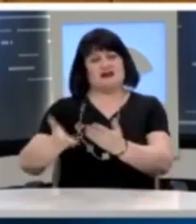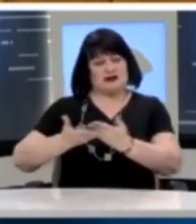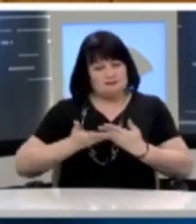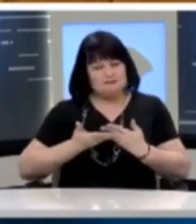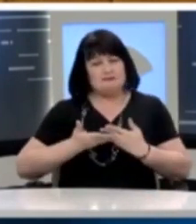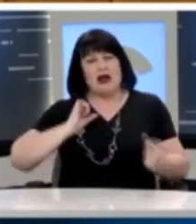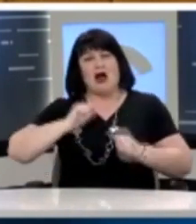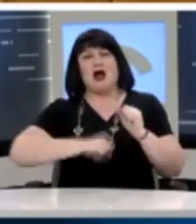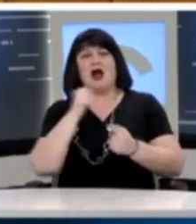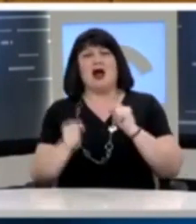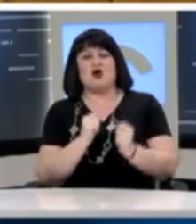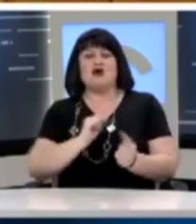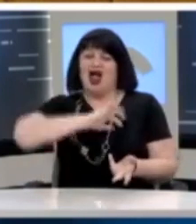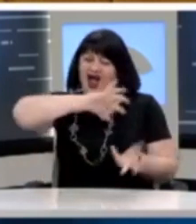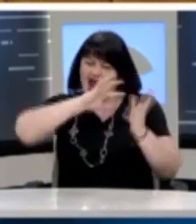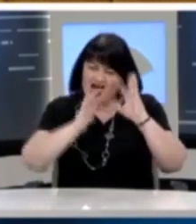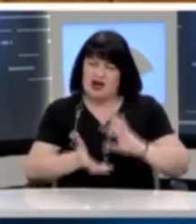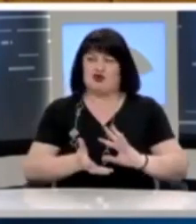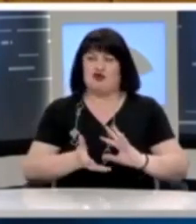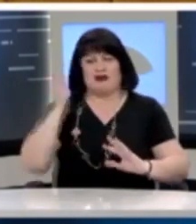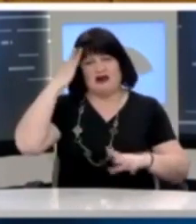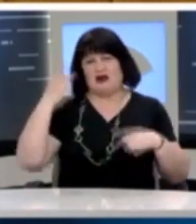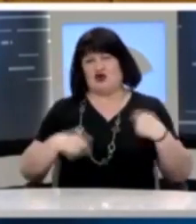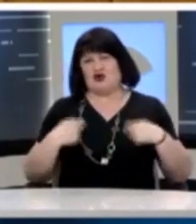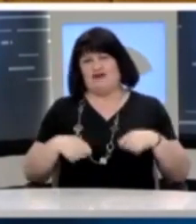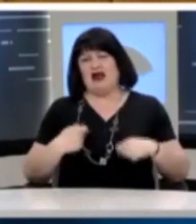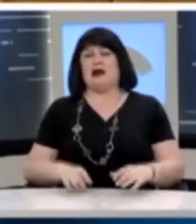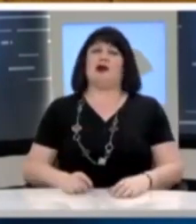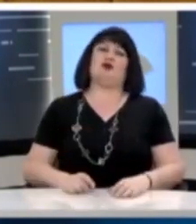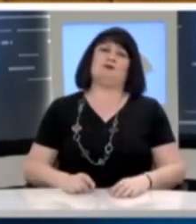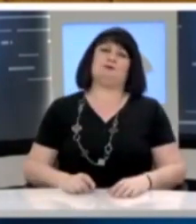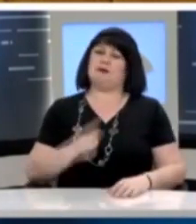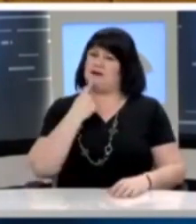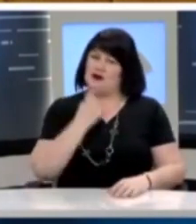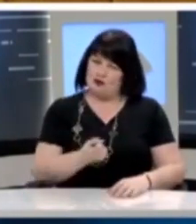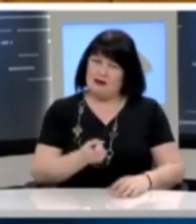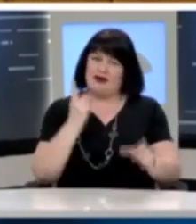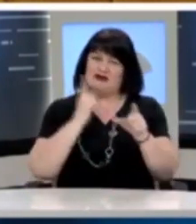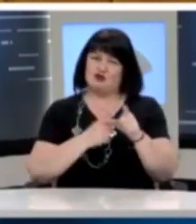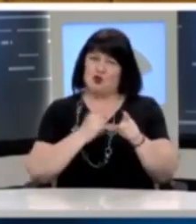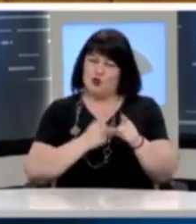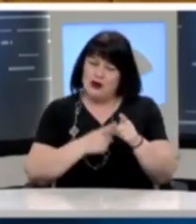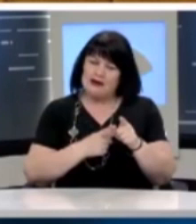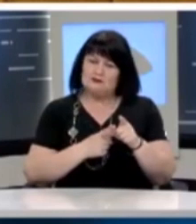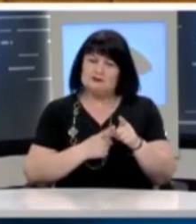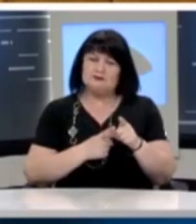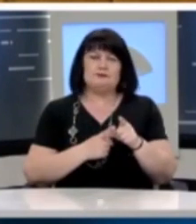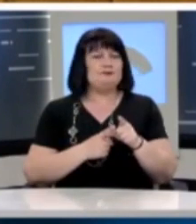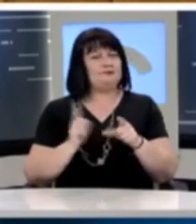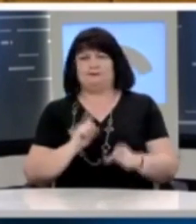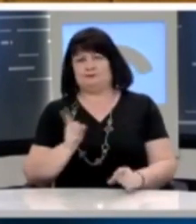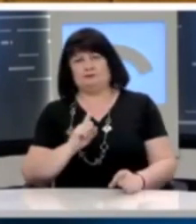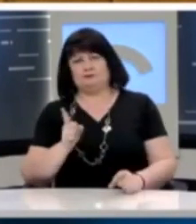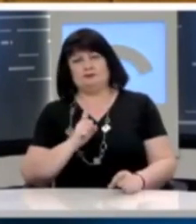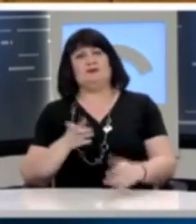για ρήξη και ανατροπή της βαρβαρότητας, της ιατορίας του κεφαλαίου. Όπως έχουμε επισημάνει, ως ΚΚΕ